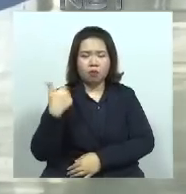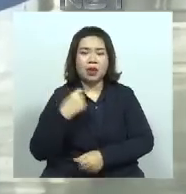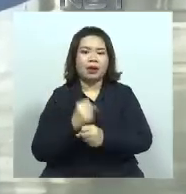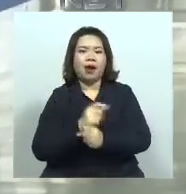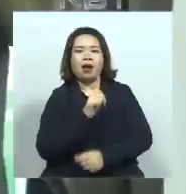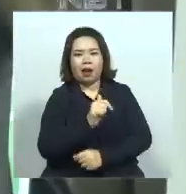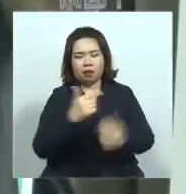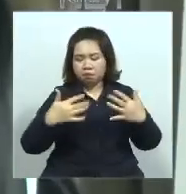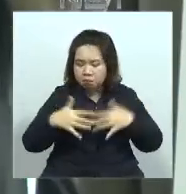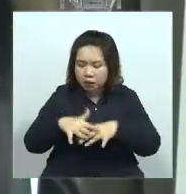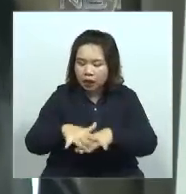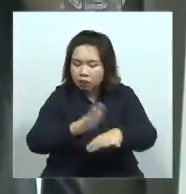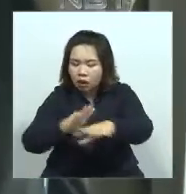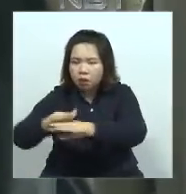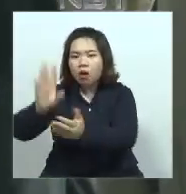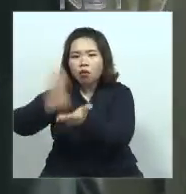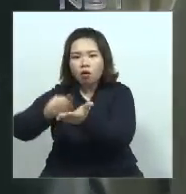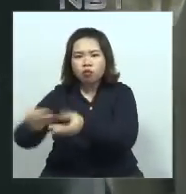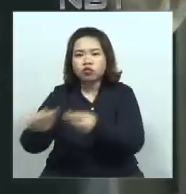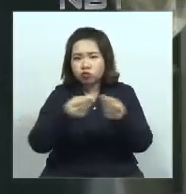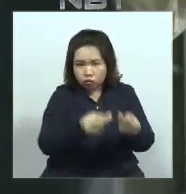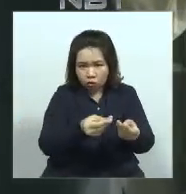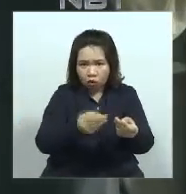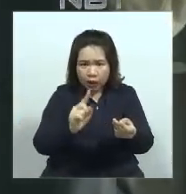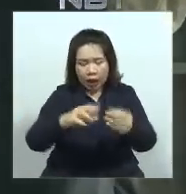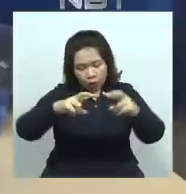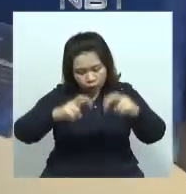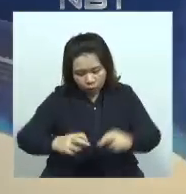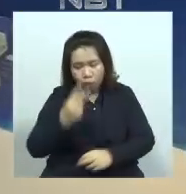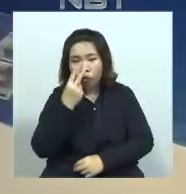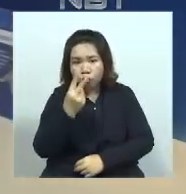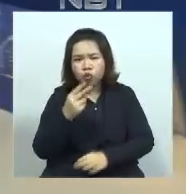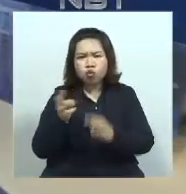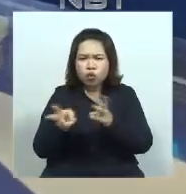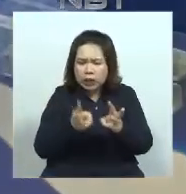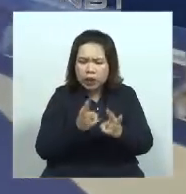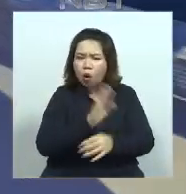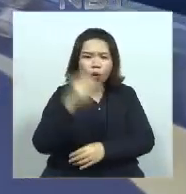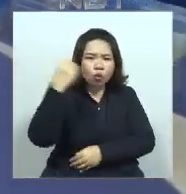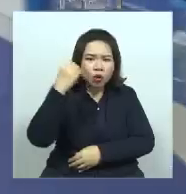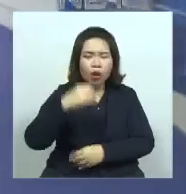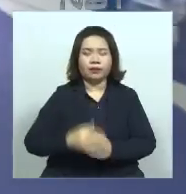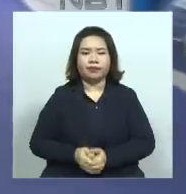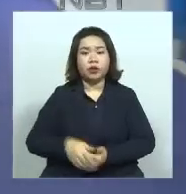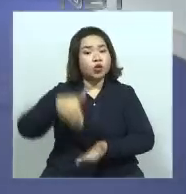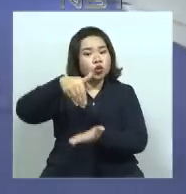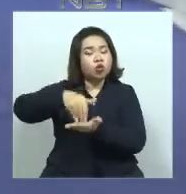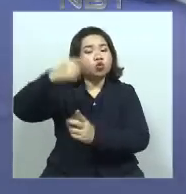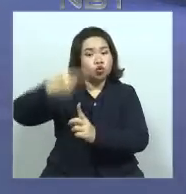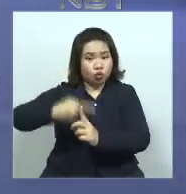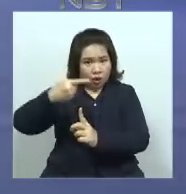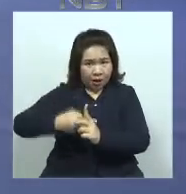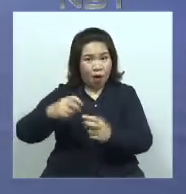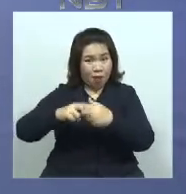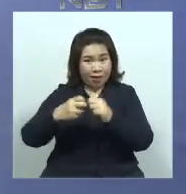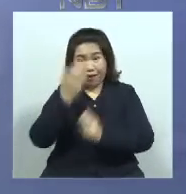ในการประสานติดตามข้อมูลจากหน่วยงานด้านน้ำเพื่อวิเคราะห์และติดตามสถานการณ์ประจำวันศูนย์เฉพาะกิจชั่วคราวในภาวะวิกฤต